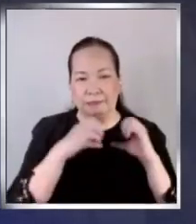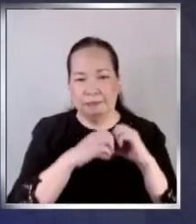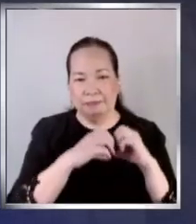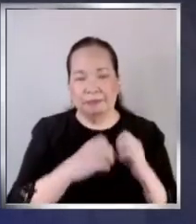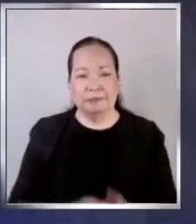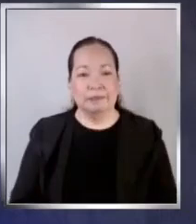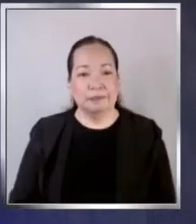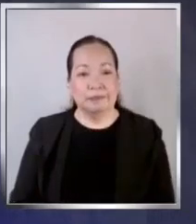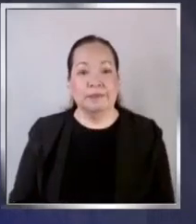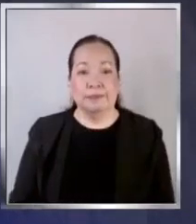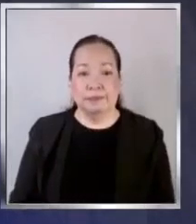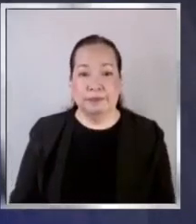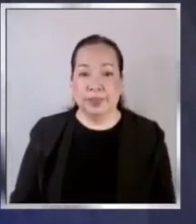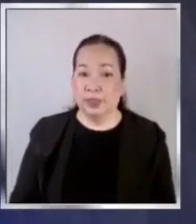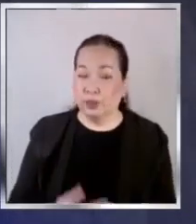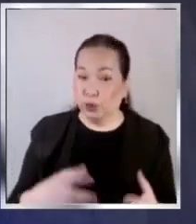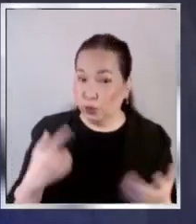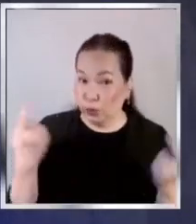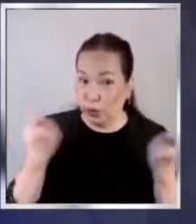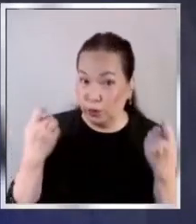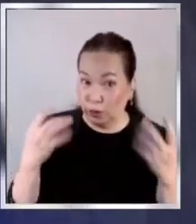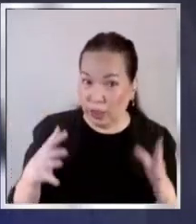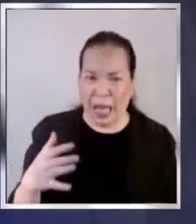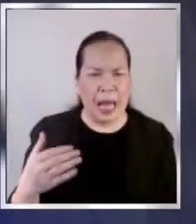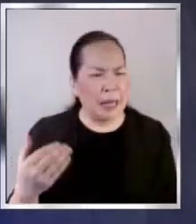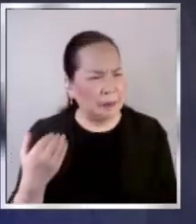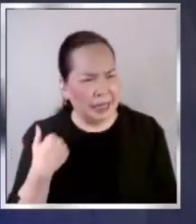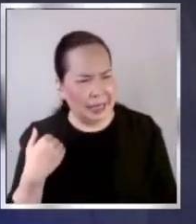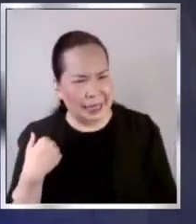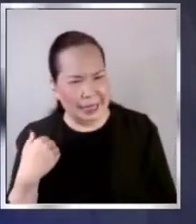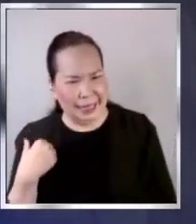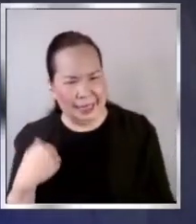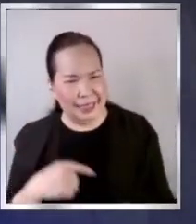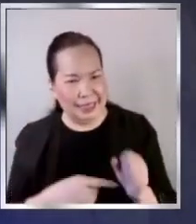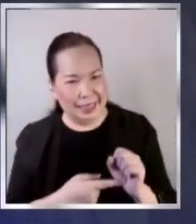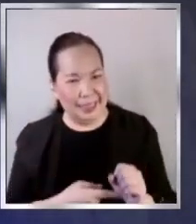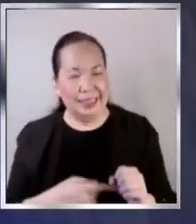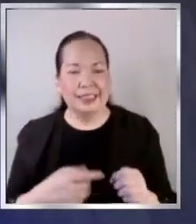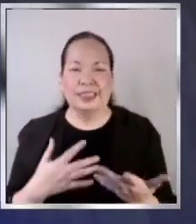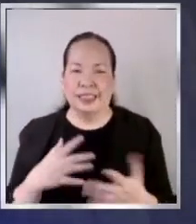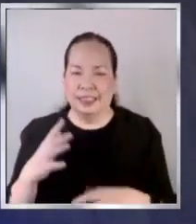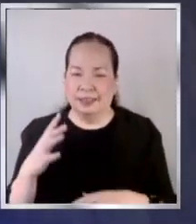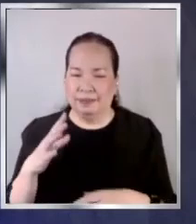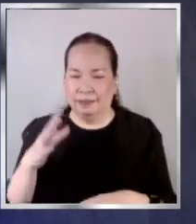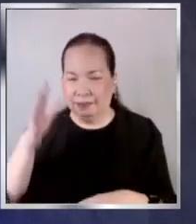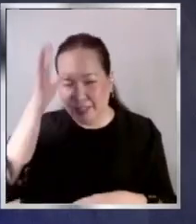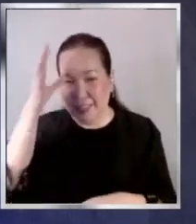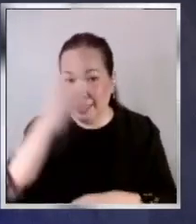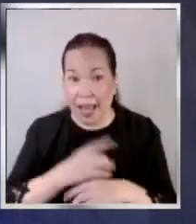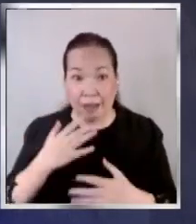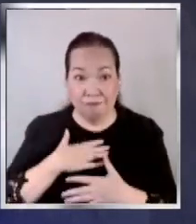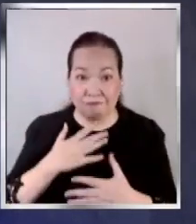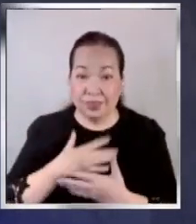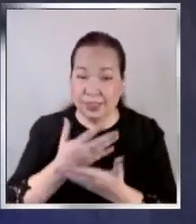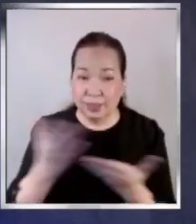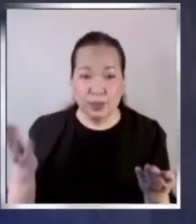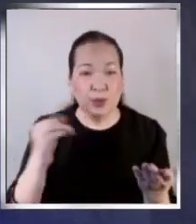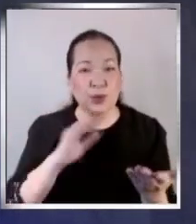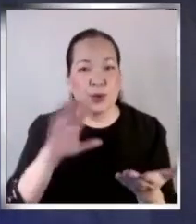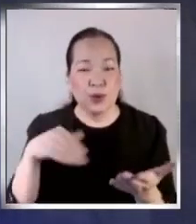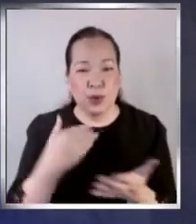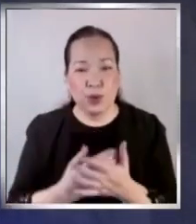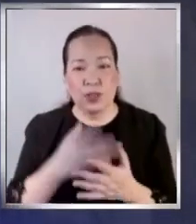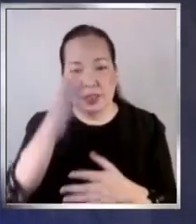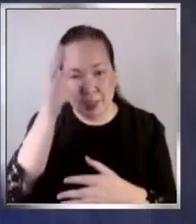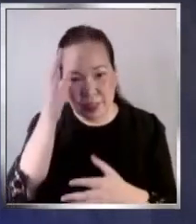Eh, tapos na bang celebration? Hindi pa nagsisimula. Yeah. Happy Father's Day din kay Miko at sa daddy mo. At sa lahat ng mga fathers, mga